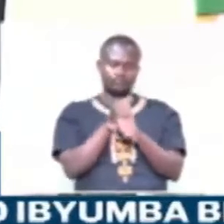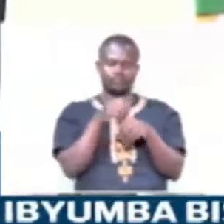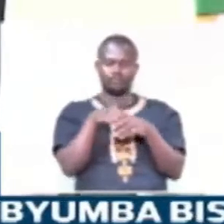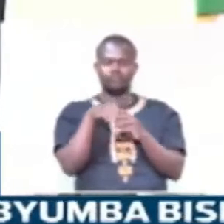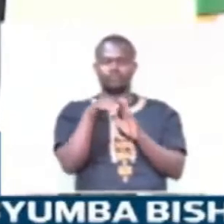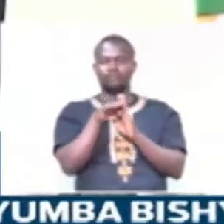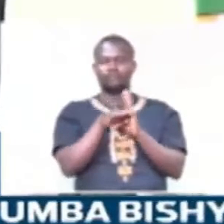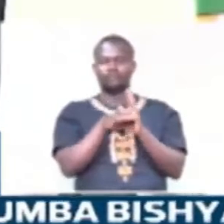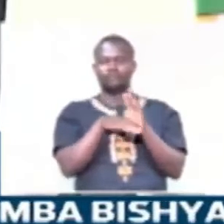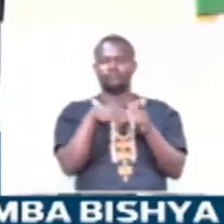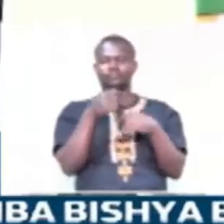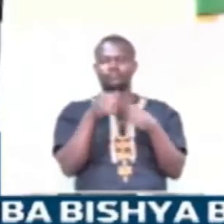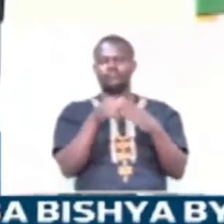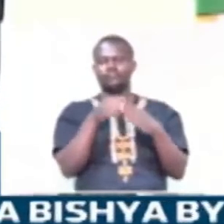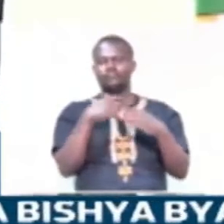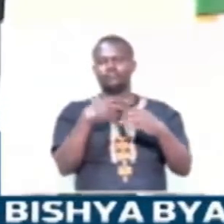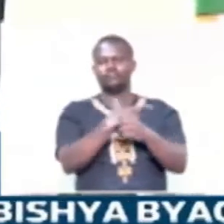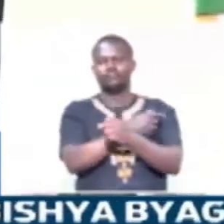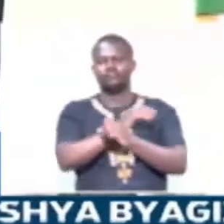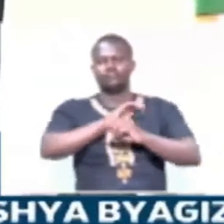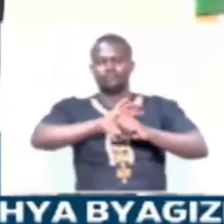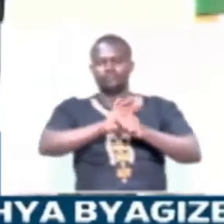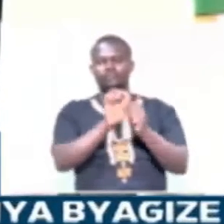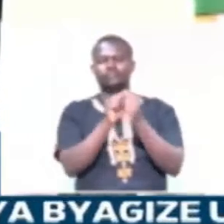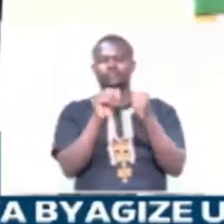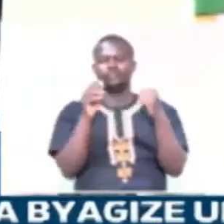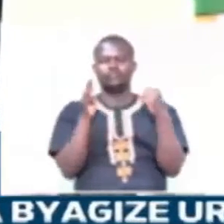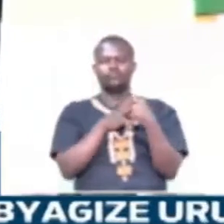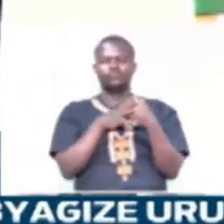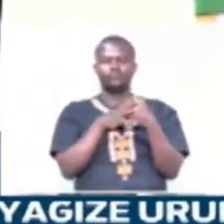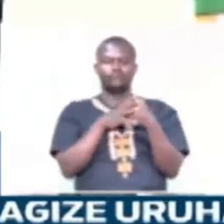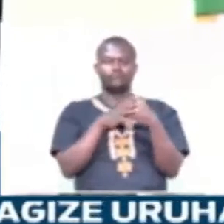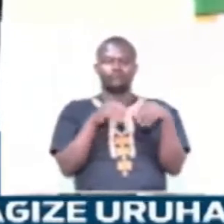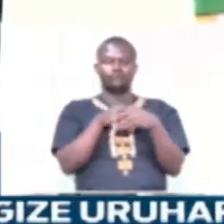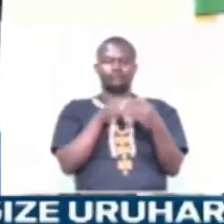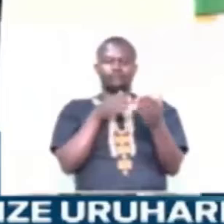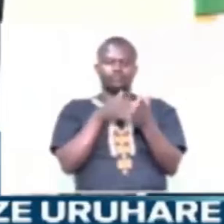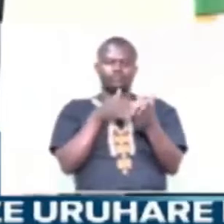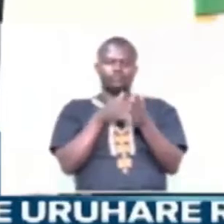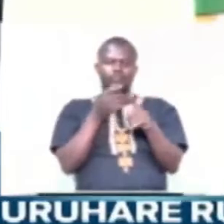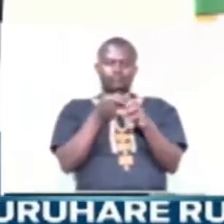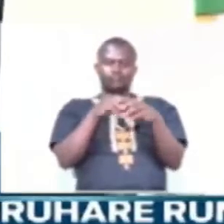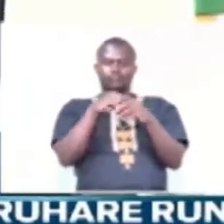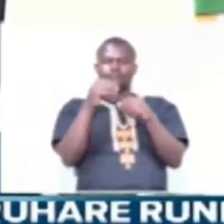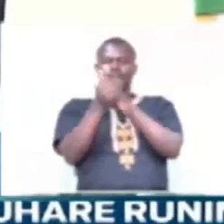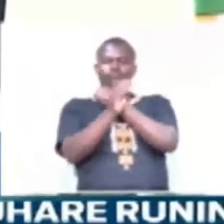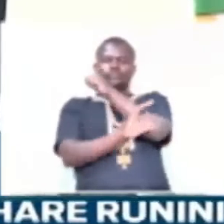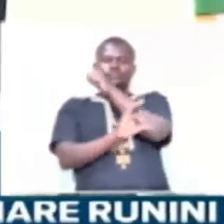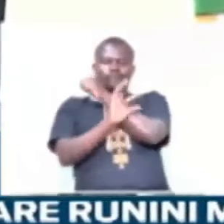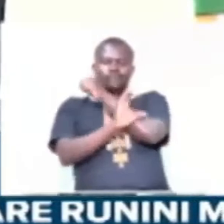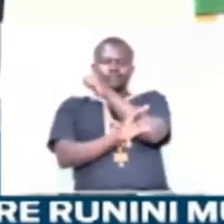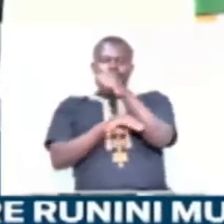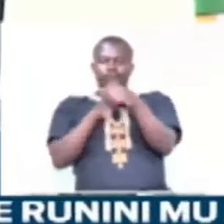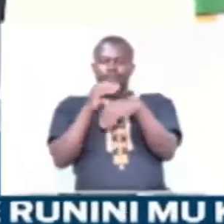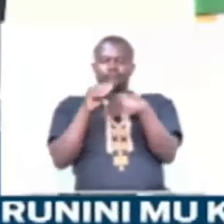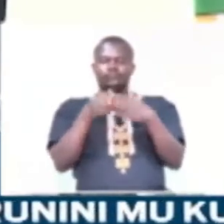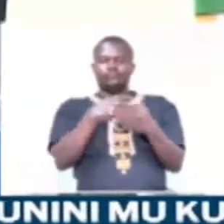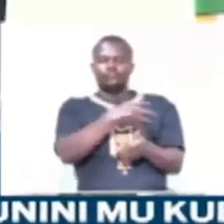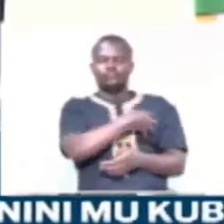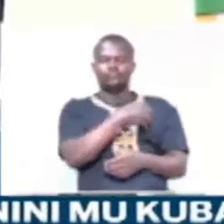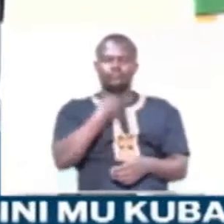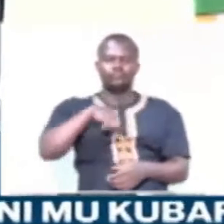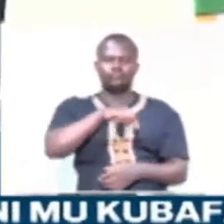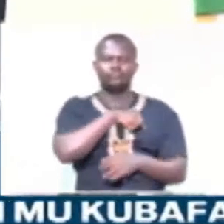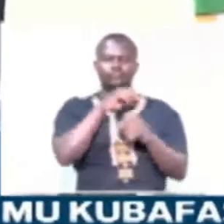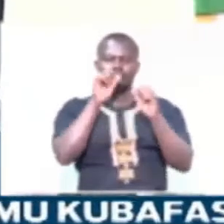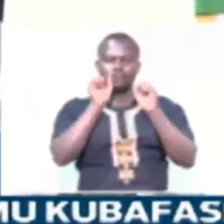gukomeza gukingira icyorezo cya COVID-19 naho ku nzitizi zituruka hanze ubukungu bwacu